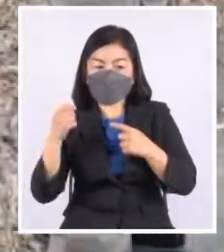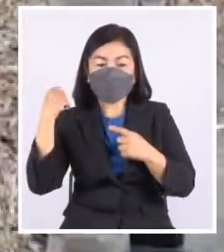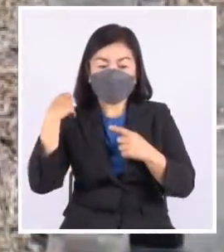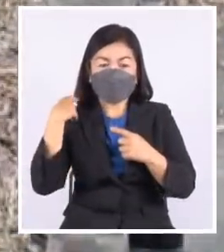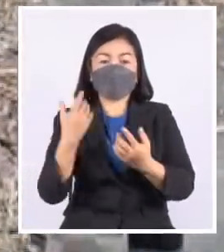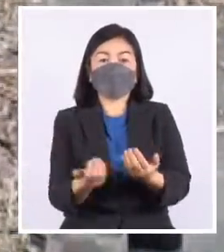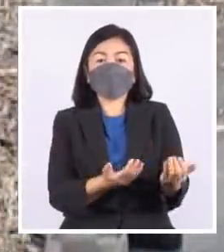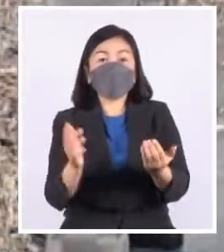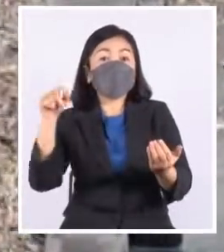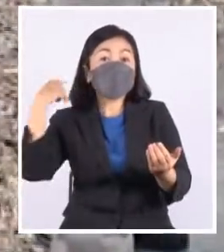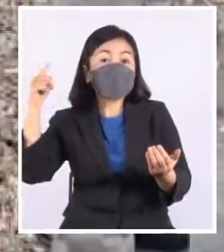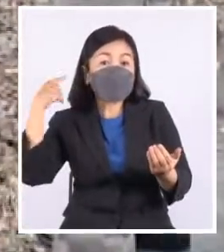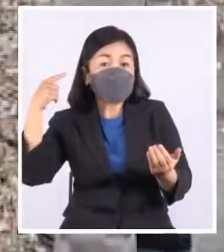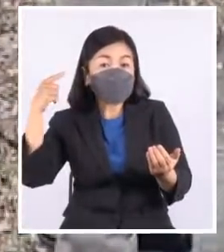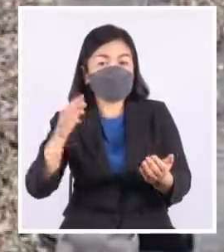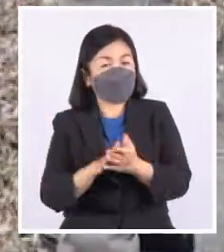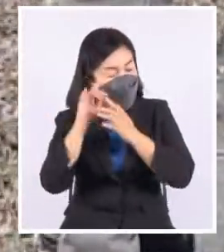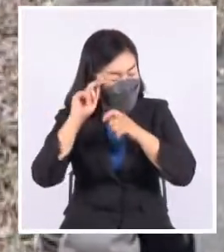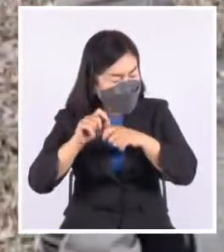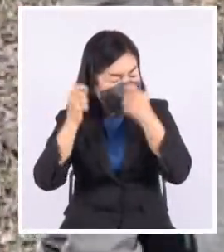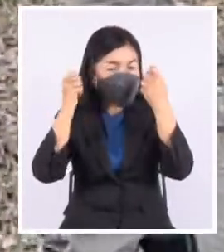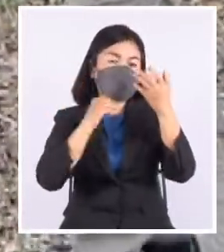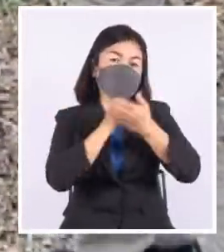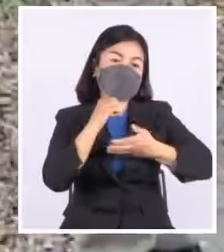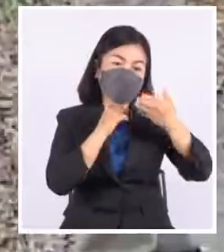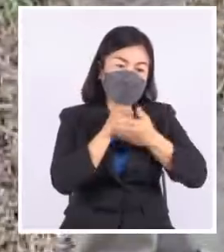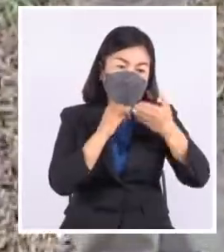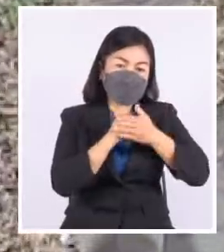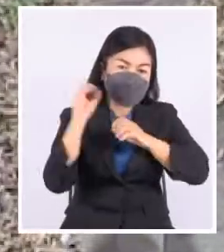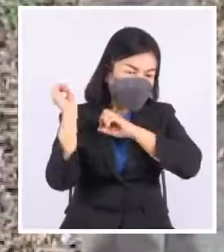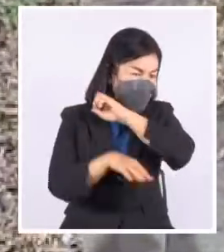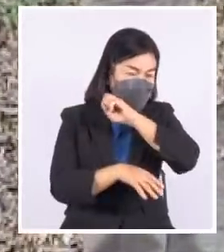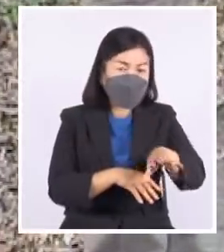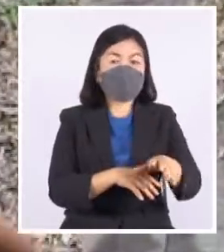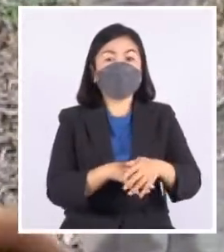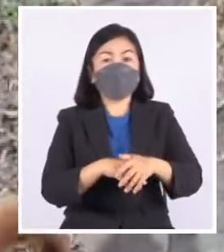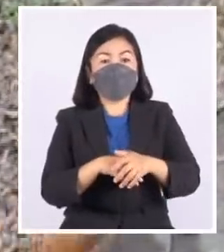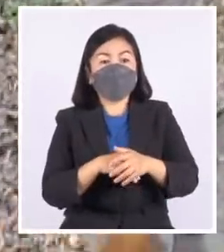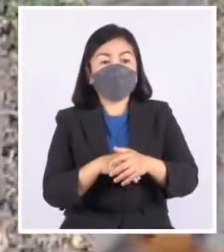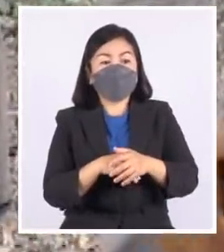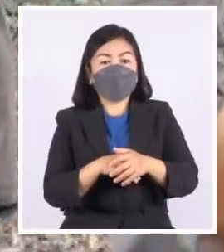ที่ลูกสาวเนี่ยนะครับคลั่งหลอนแล้วก็ไปทำลายศาลนั่งร้องไห้อยู่ที่เสาไฟ